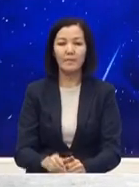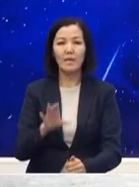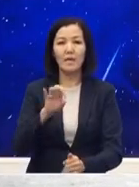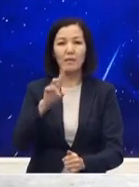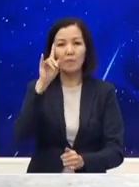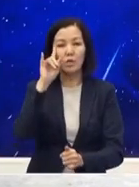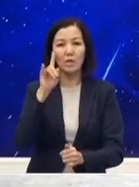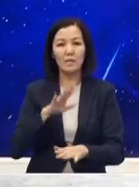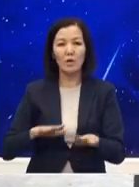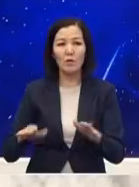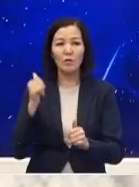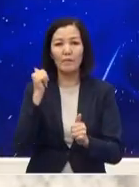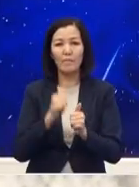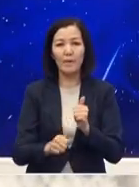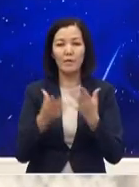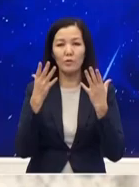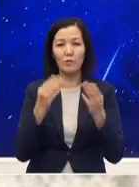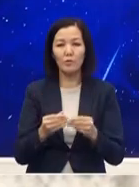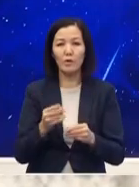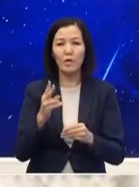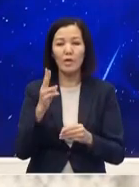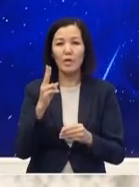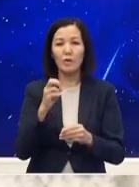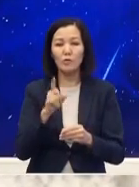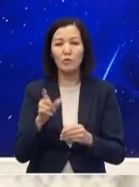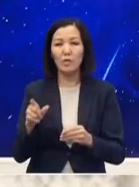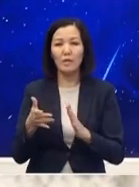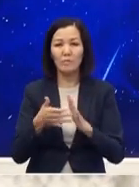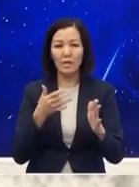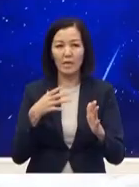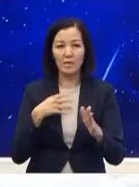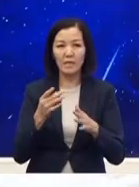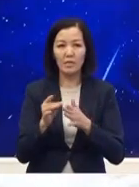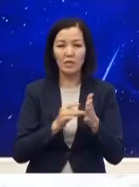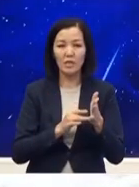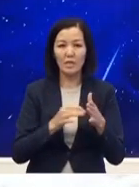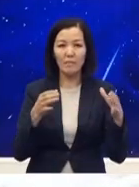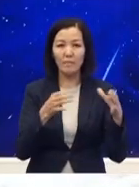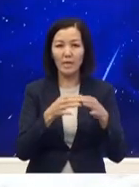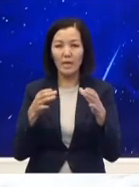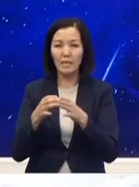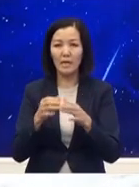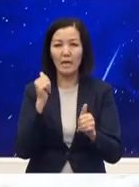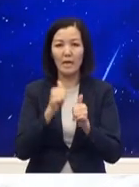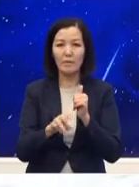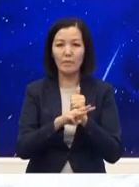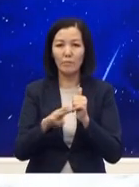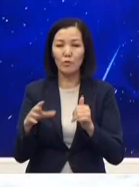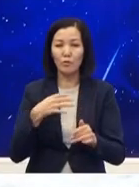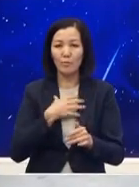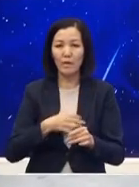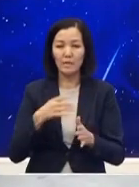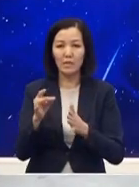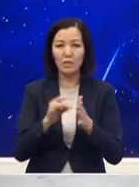Еңбекшіқазақ ауданында күн сайын 200-ден аса тұрғын жедел жәрдем қызметіне жүгінеді. Сондықтан жедел жәрдем бригадалары үшін әрбір минут маңызды.